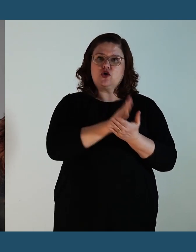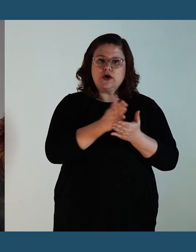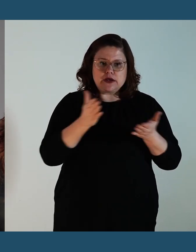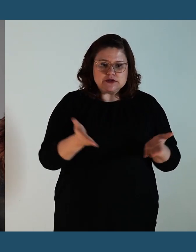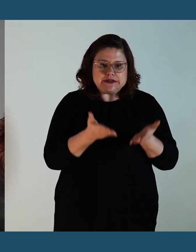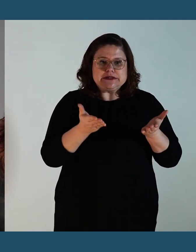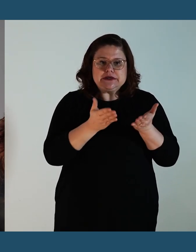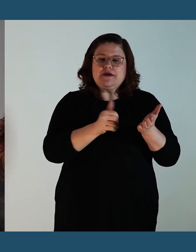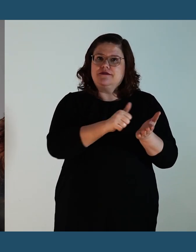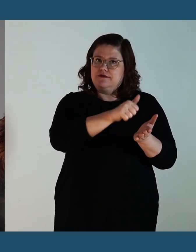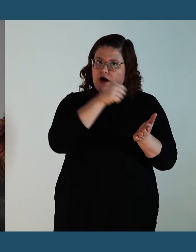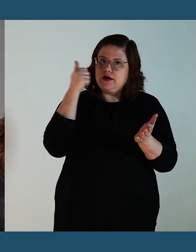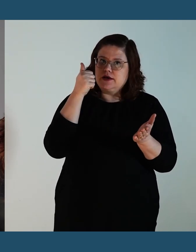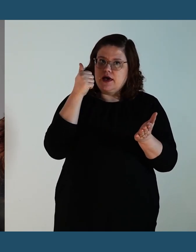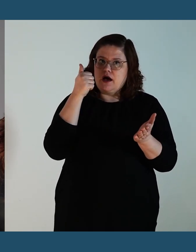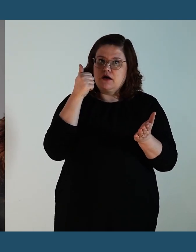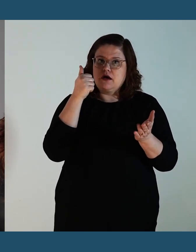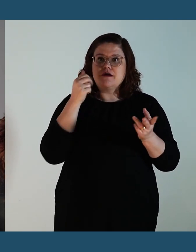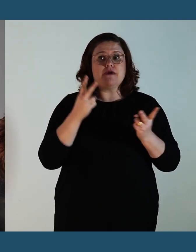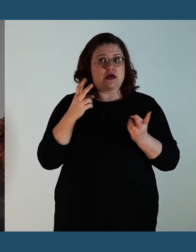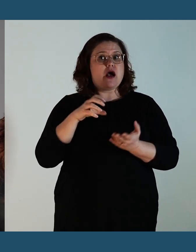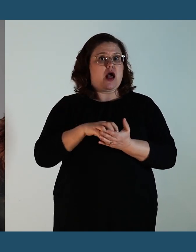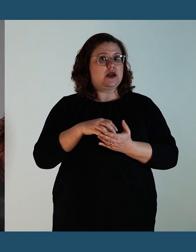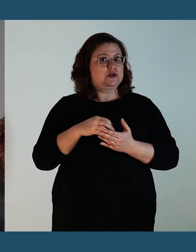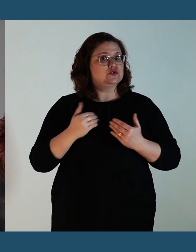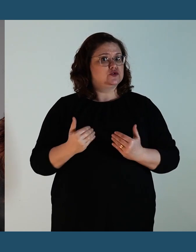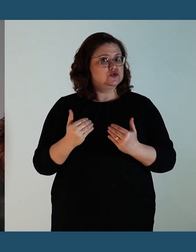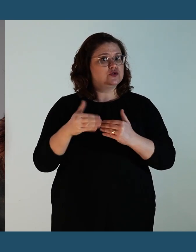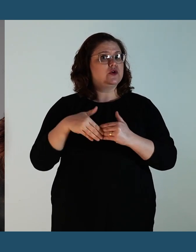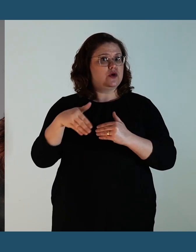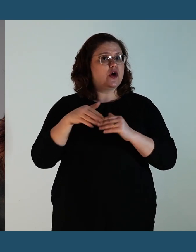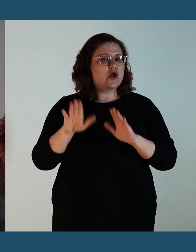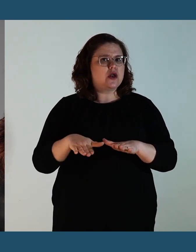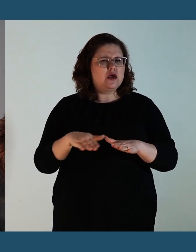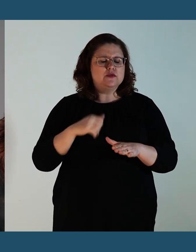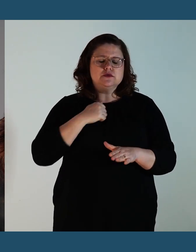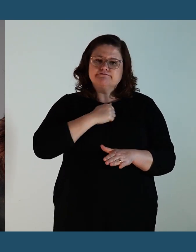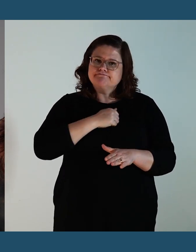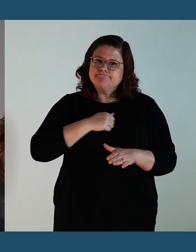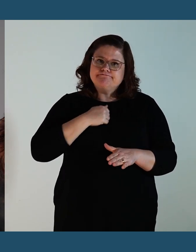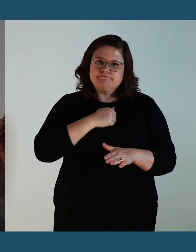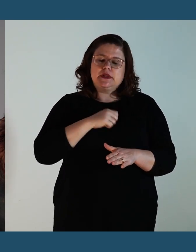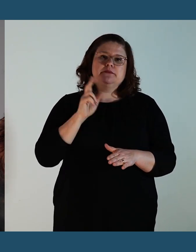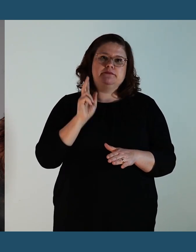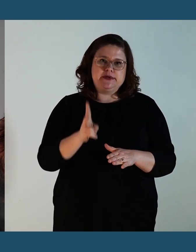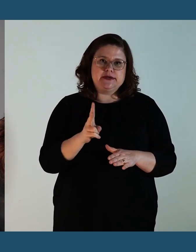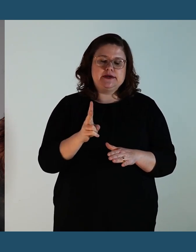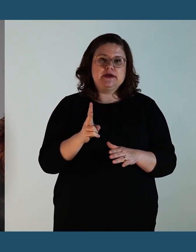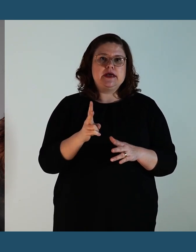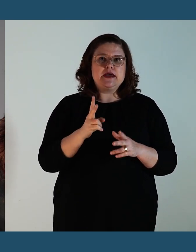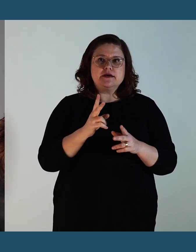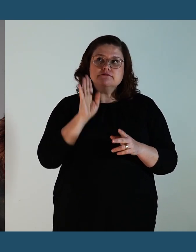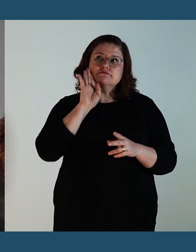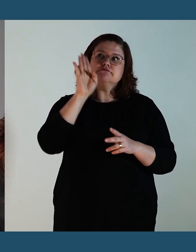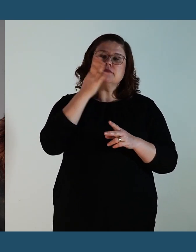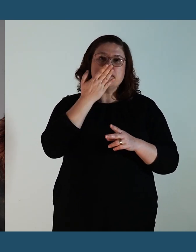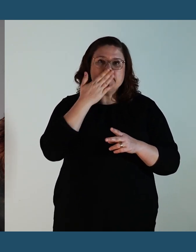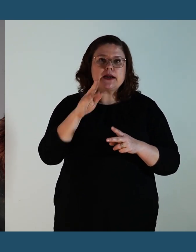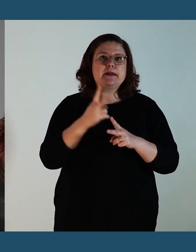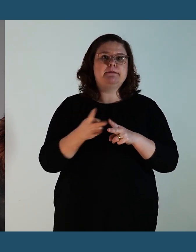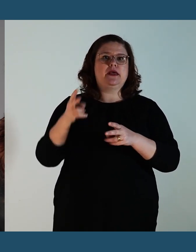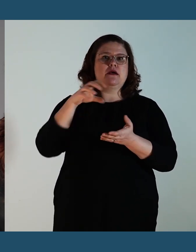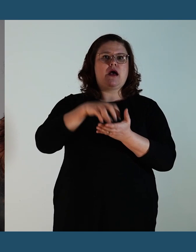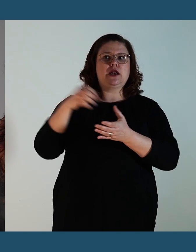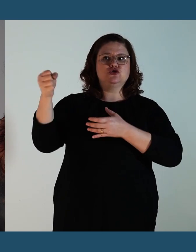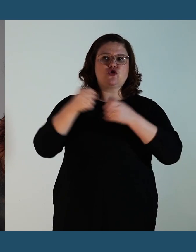tämän progressiivisen hallituksen aikana. Ja se on mun mielestä äärimmäisen niin kuin surullista, että me ei tulla saamaan tämän progressiivisempaa